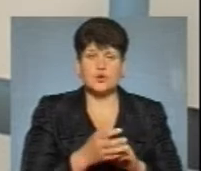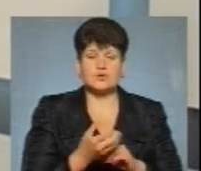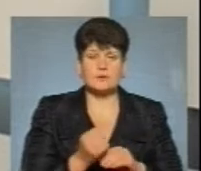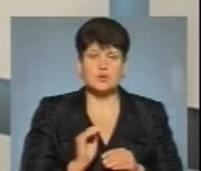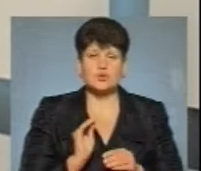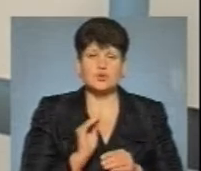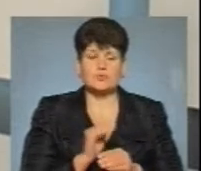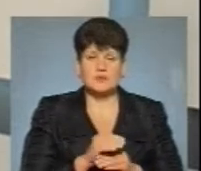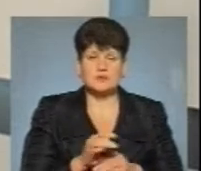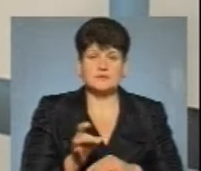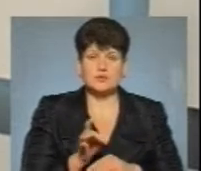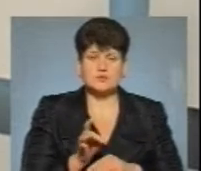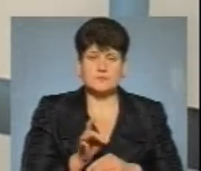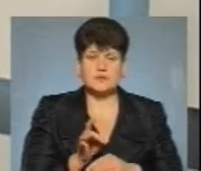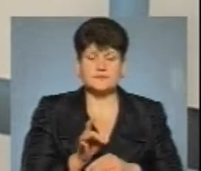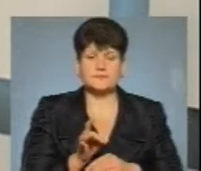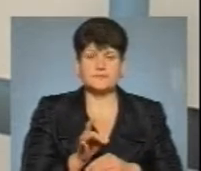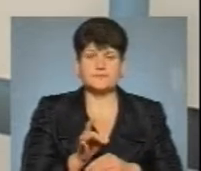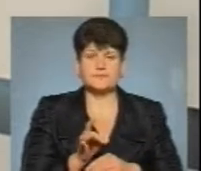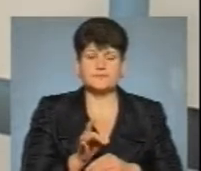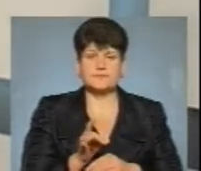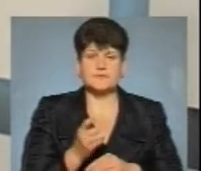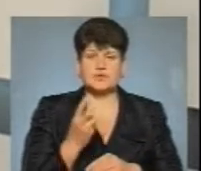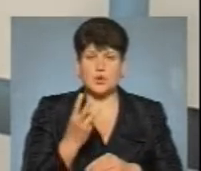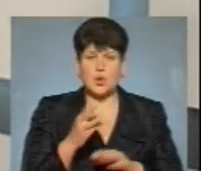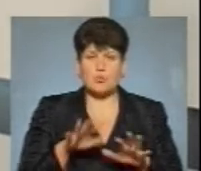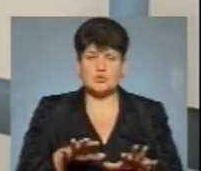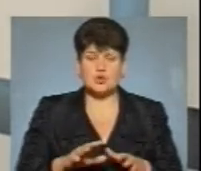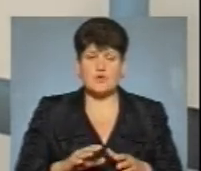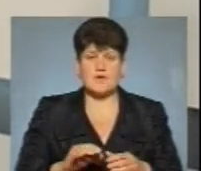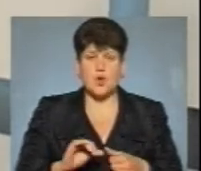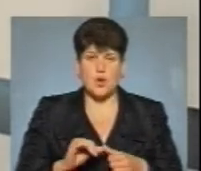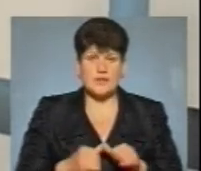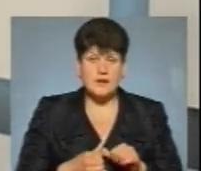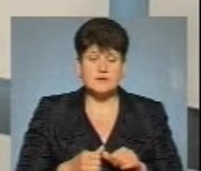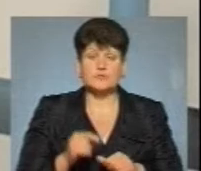доплати в розмірі 3 посадових окладів. Тому